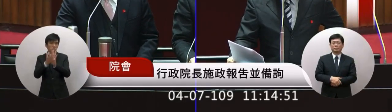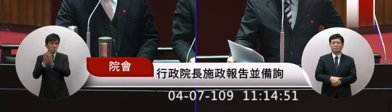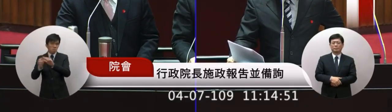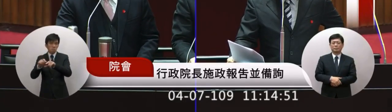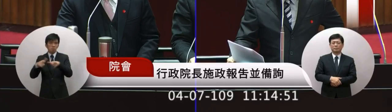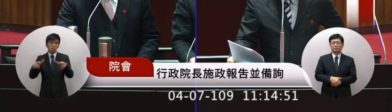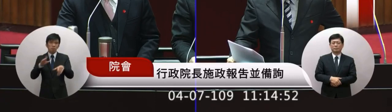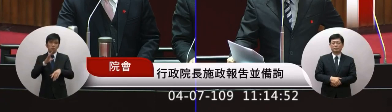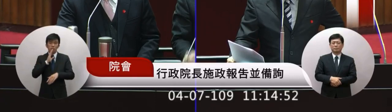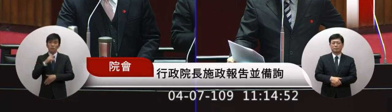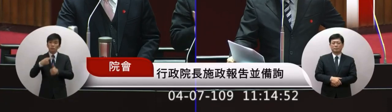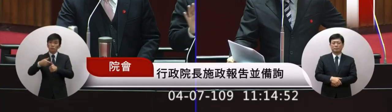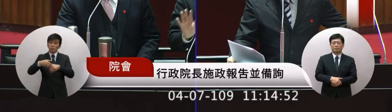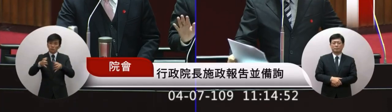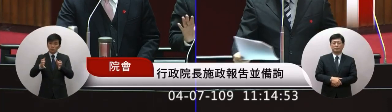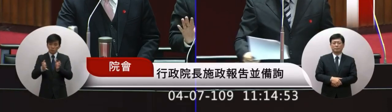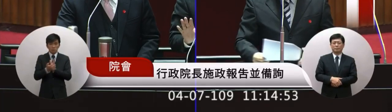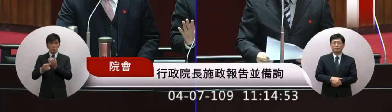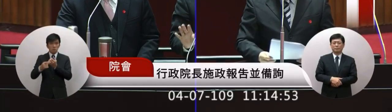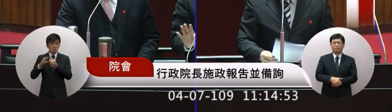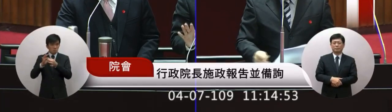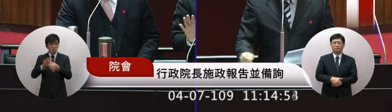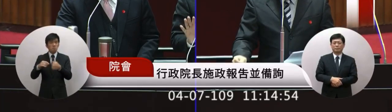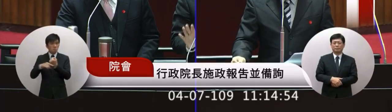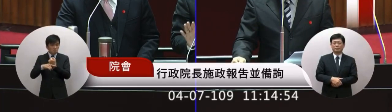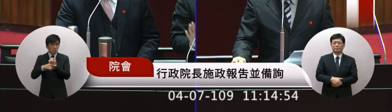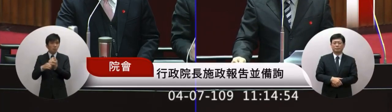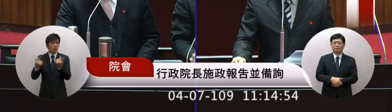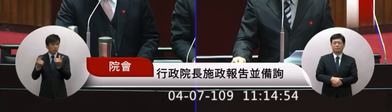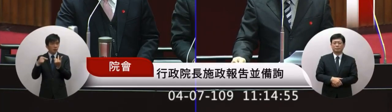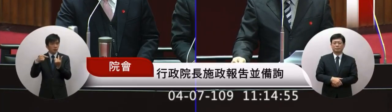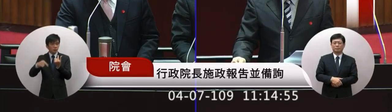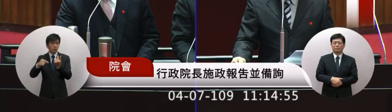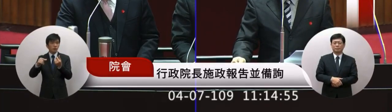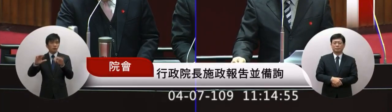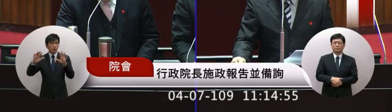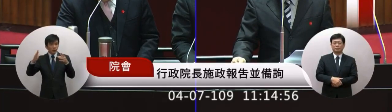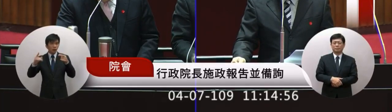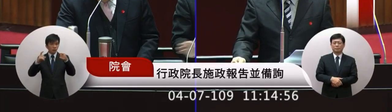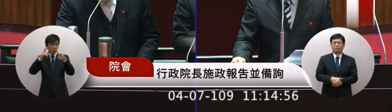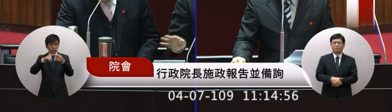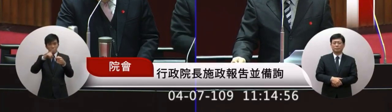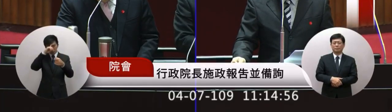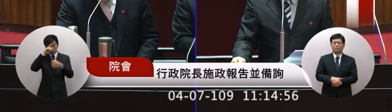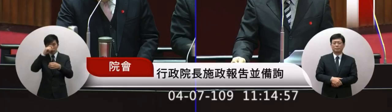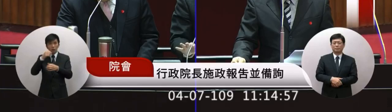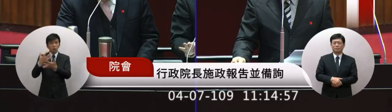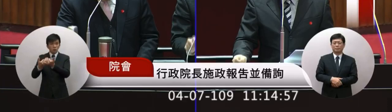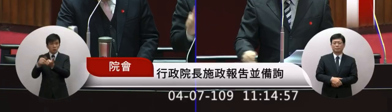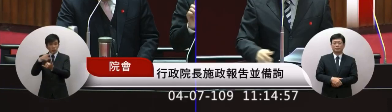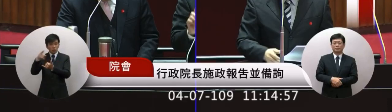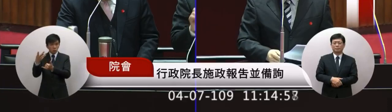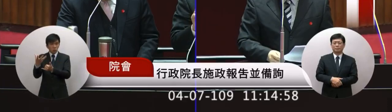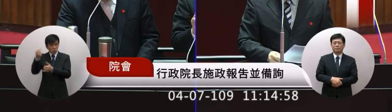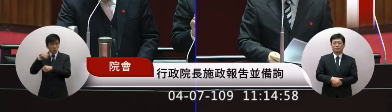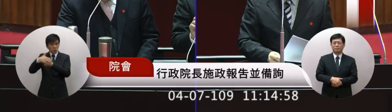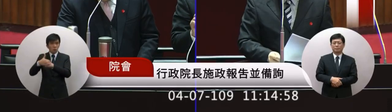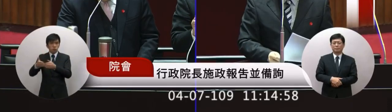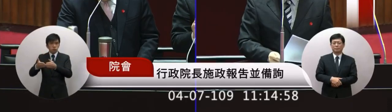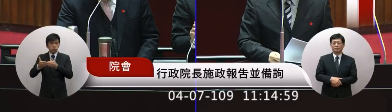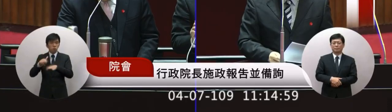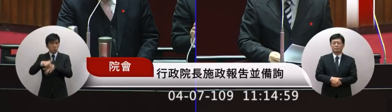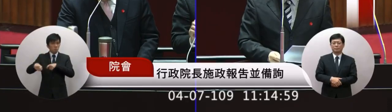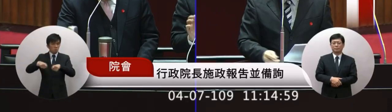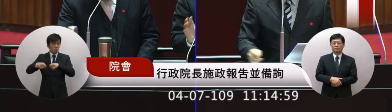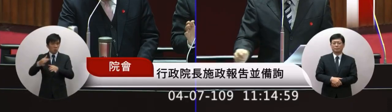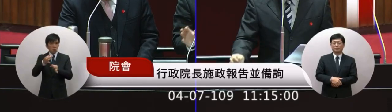以教育部为什么持续除了把大的这种规划方向保障考生的权益等等这些都做好规划了，现在就是针对疫